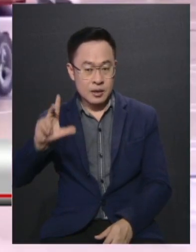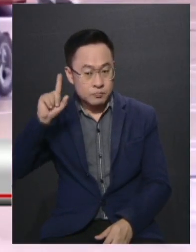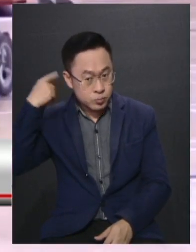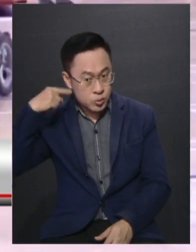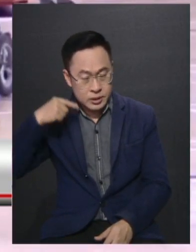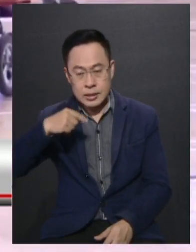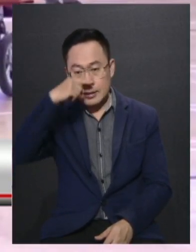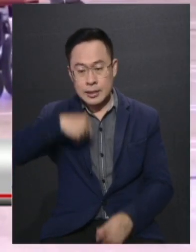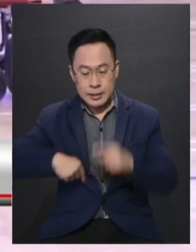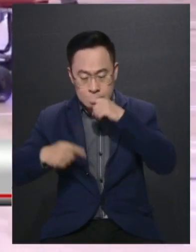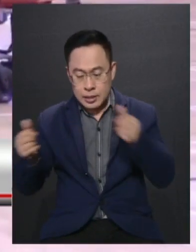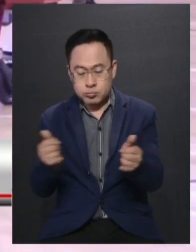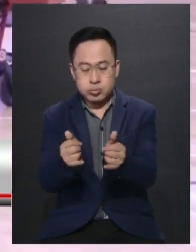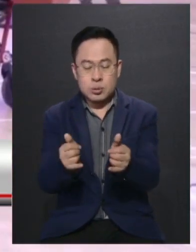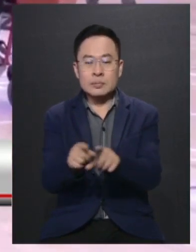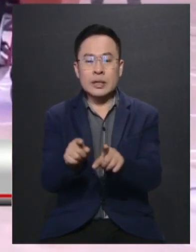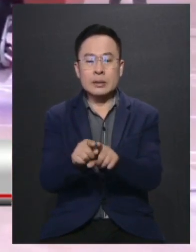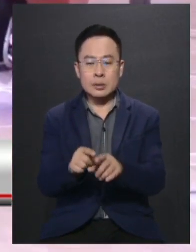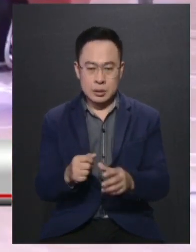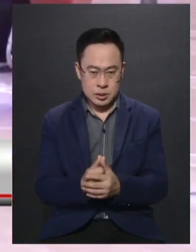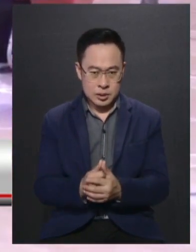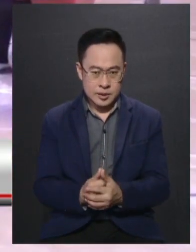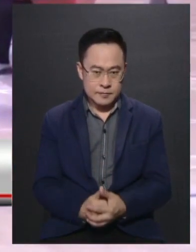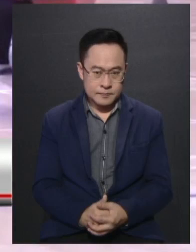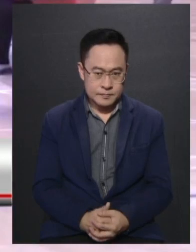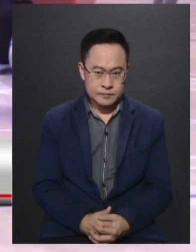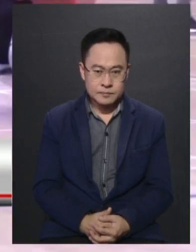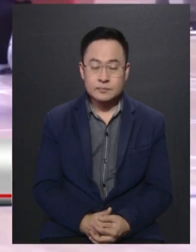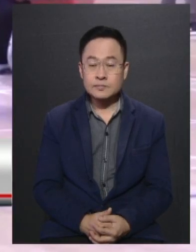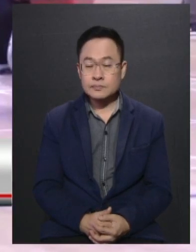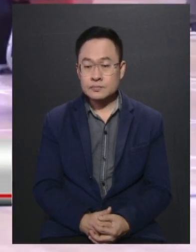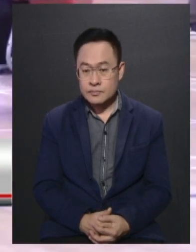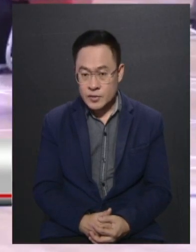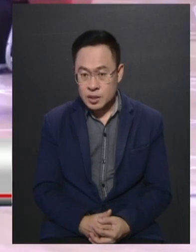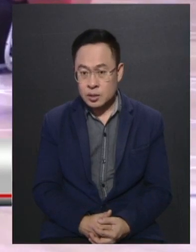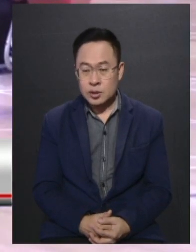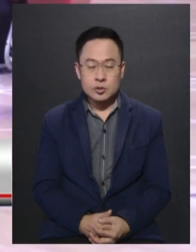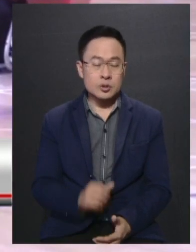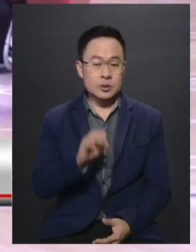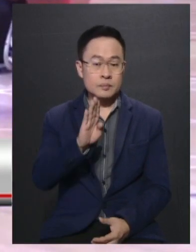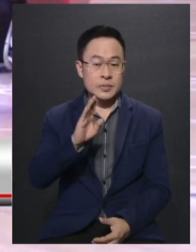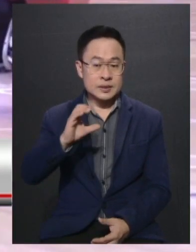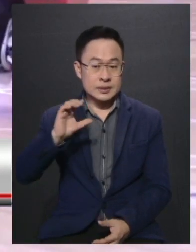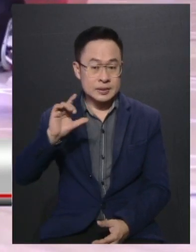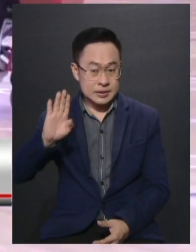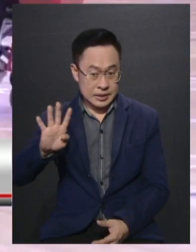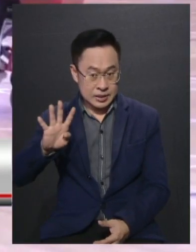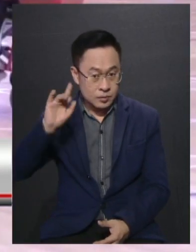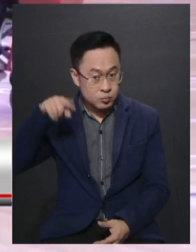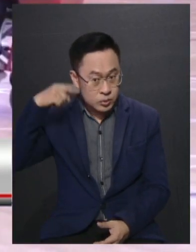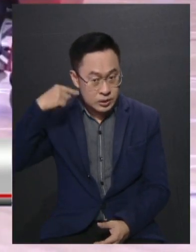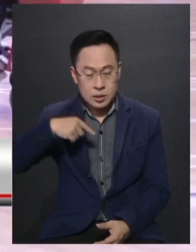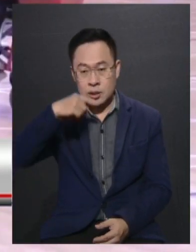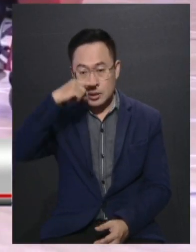ณีกล้าหาญเอาชนะจุธามาศรัตนาไปได้6-1ส่วนประเภทบุคคล BC 4หญิงค่ะนวล